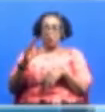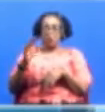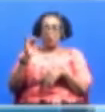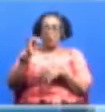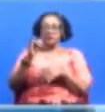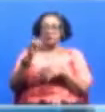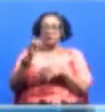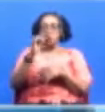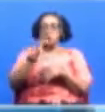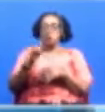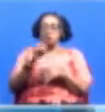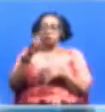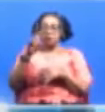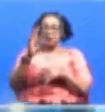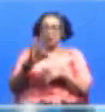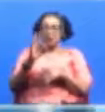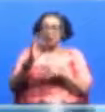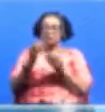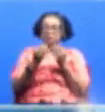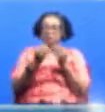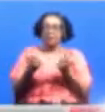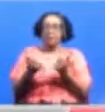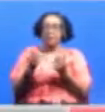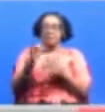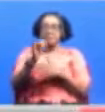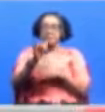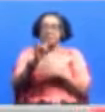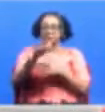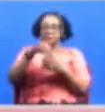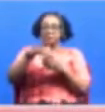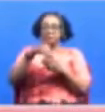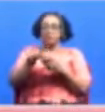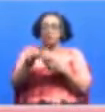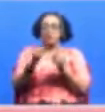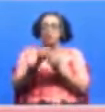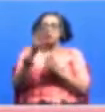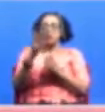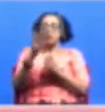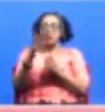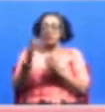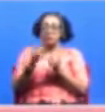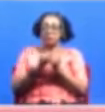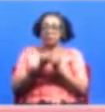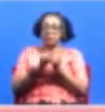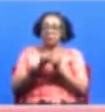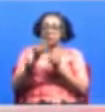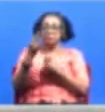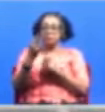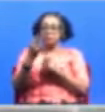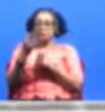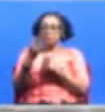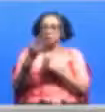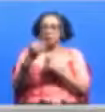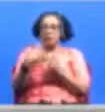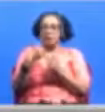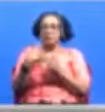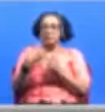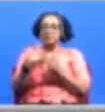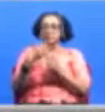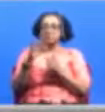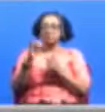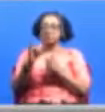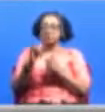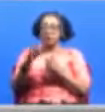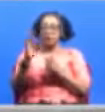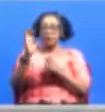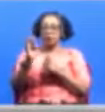umri wa miaka 23 alivunja mstari ndani ya dakika 14 na sekunde 13 na kushinda rekodi ya Sanbere Teferi wa